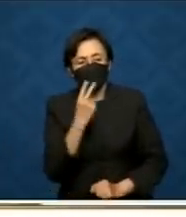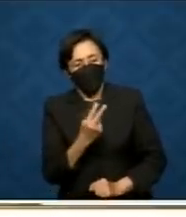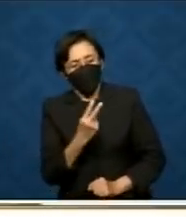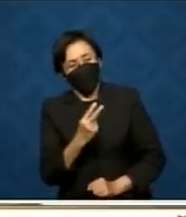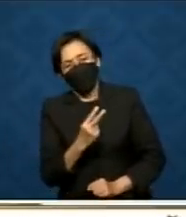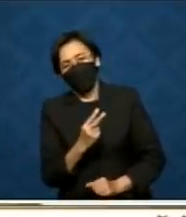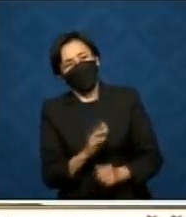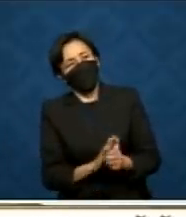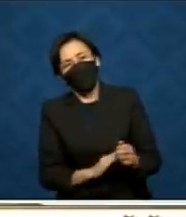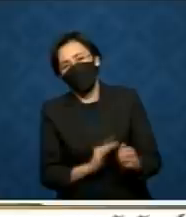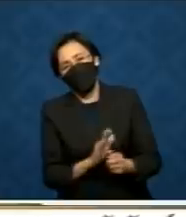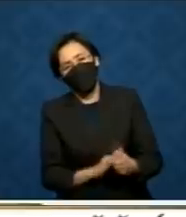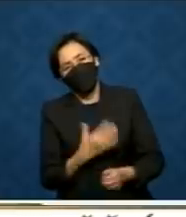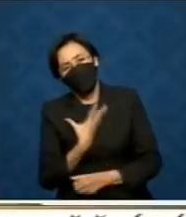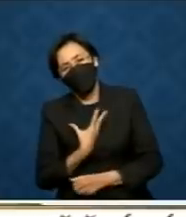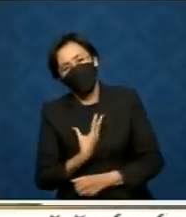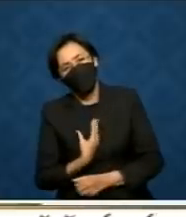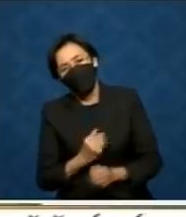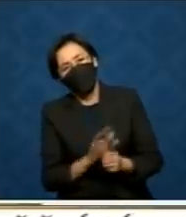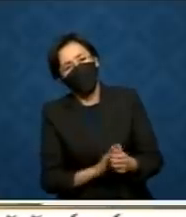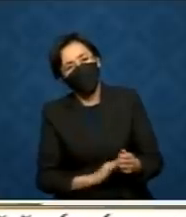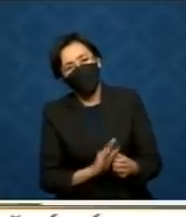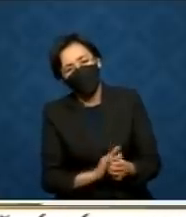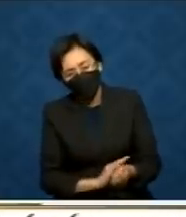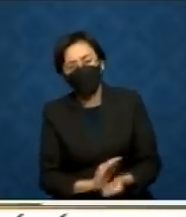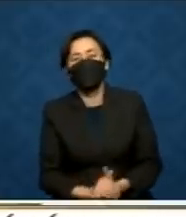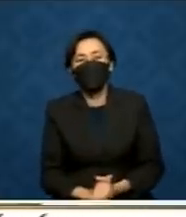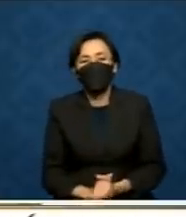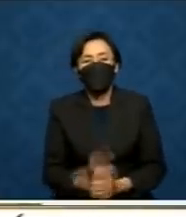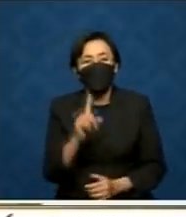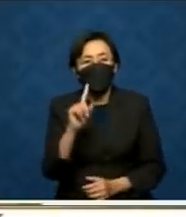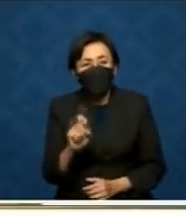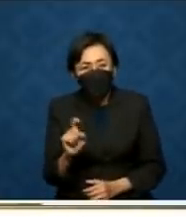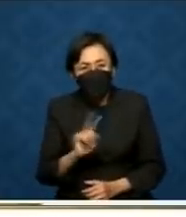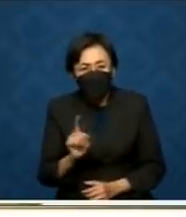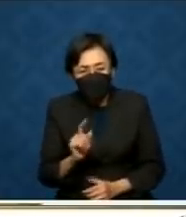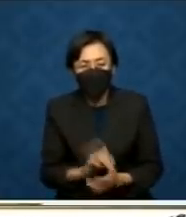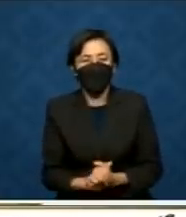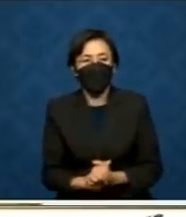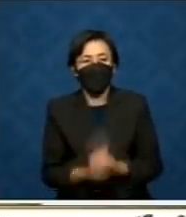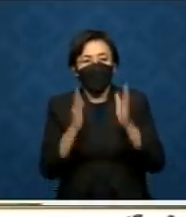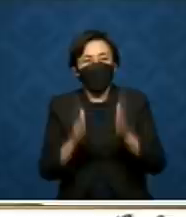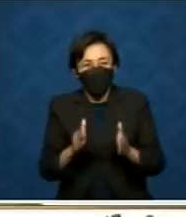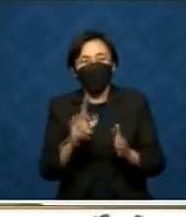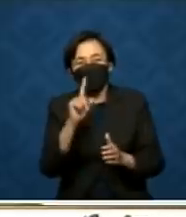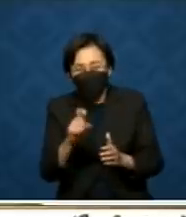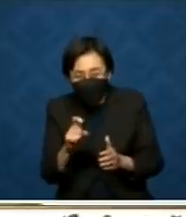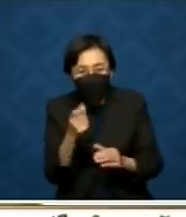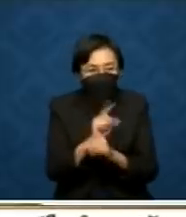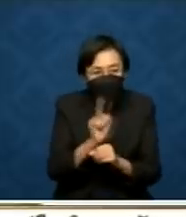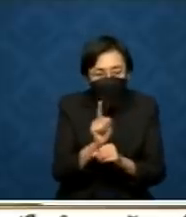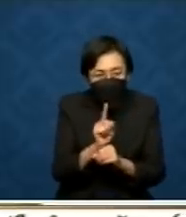มากจะเอาเป็นว่าผมสรุปยังไงว่าตายแบบต่ำกว่ามาตรฐานความเป็นมนุษย์